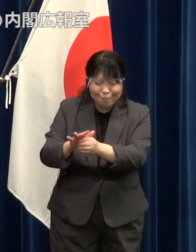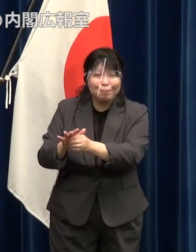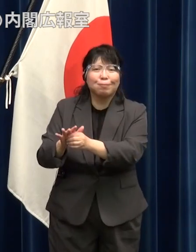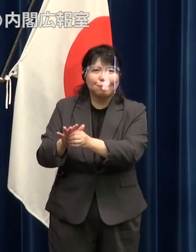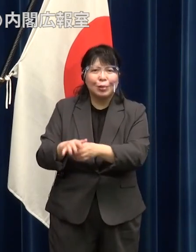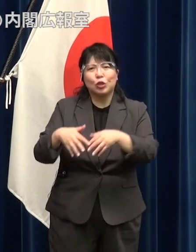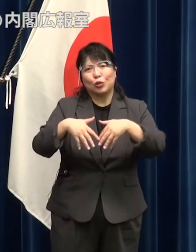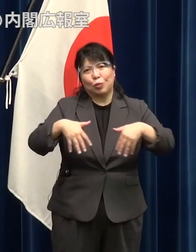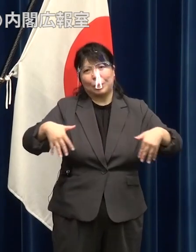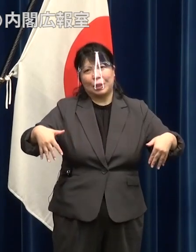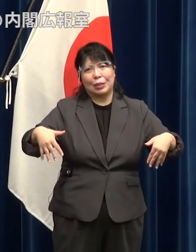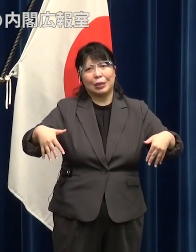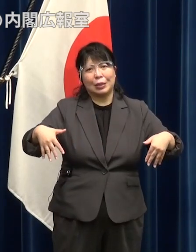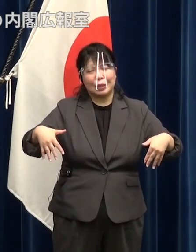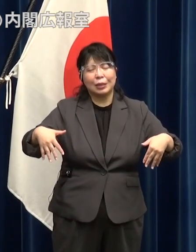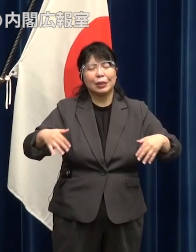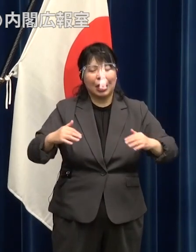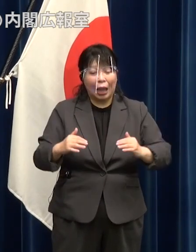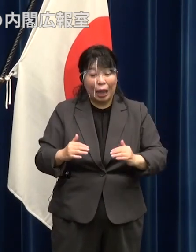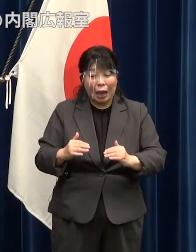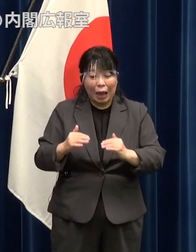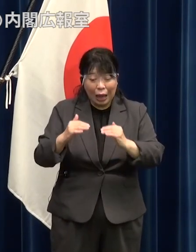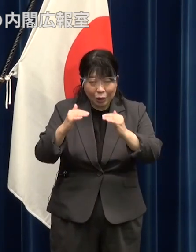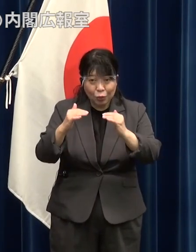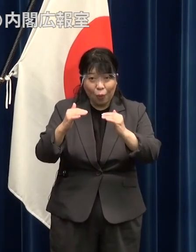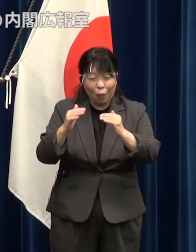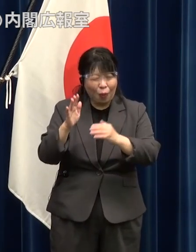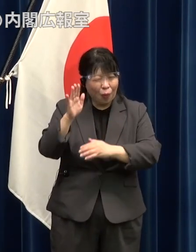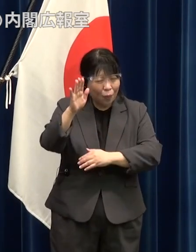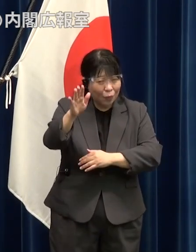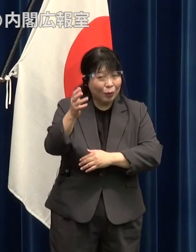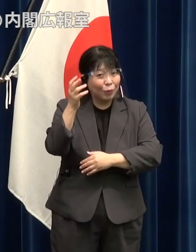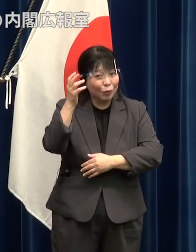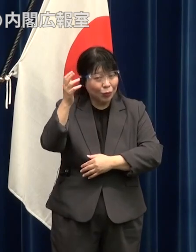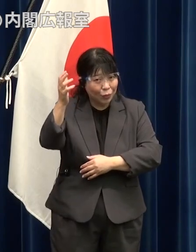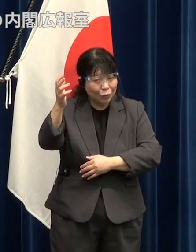に成長分野であるデジタルやグリーン